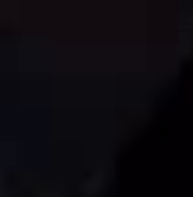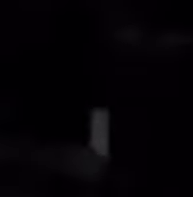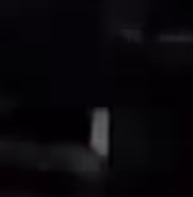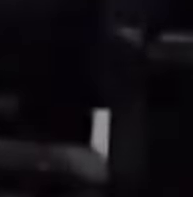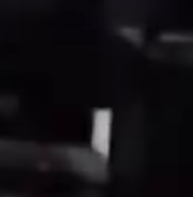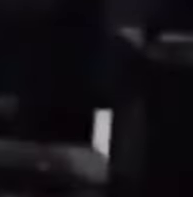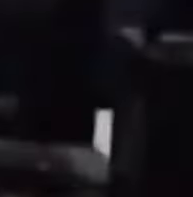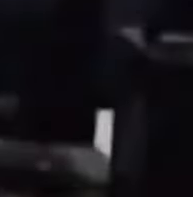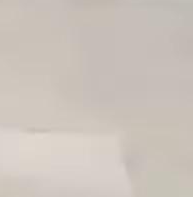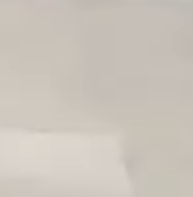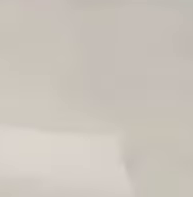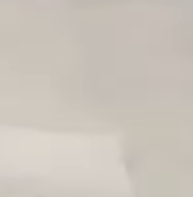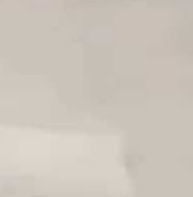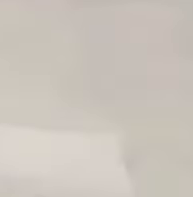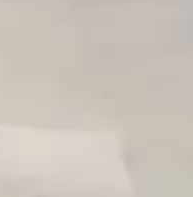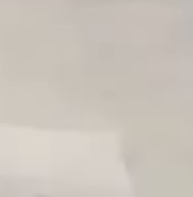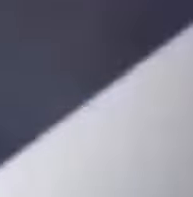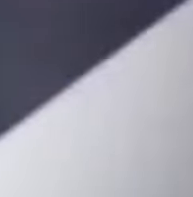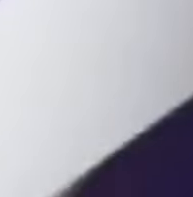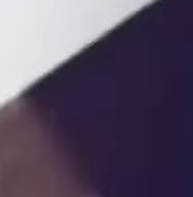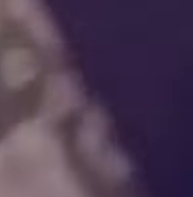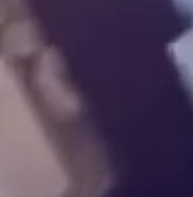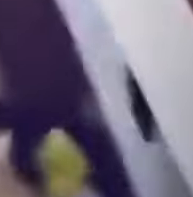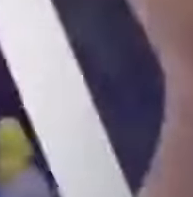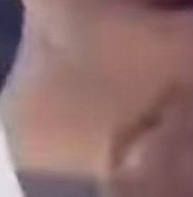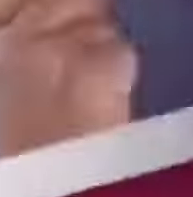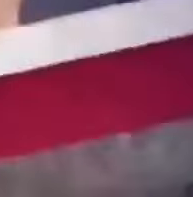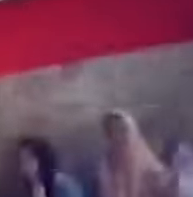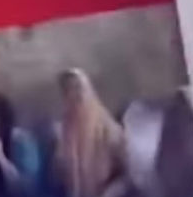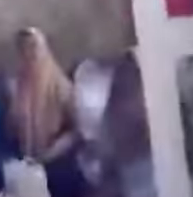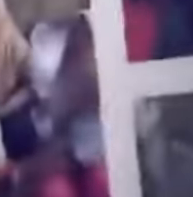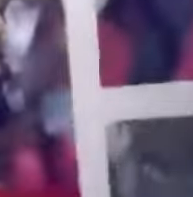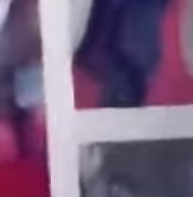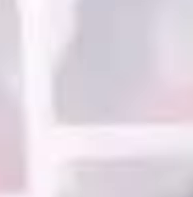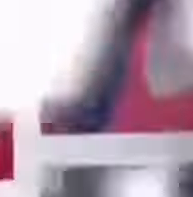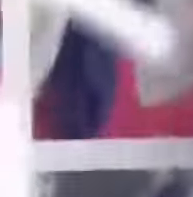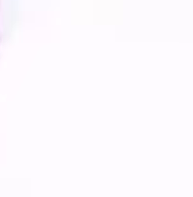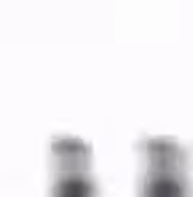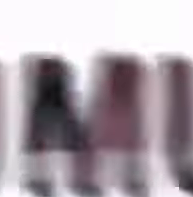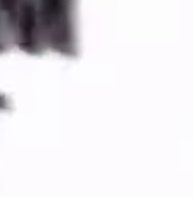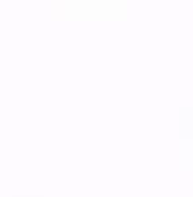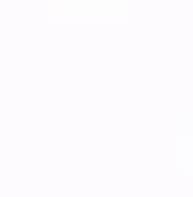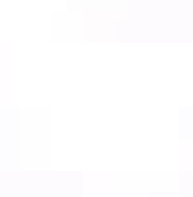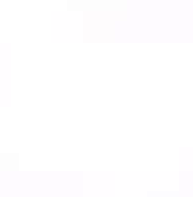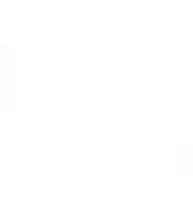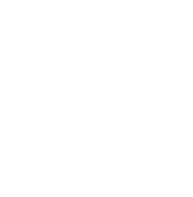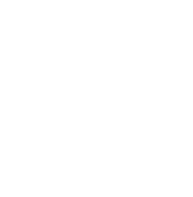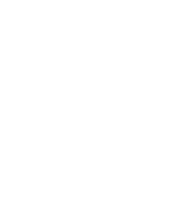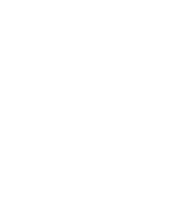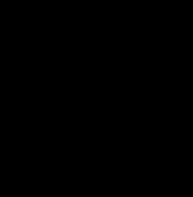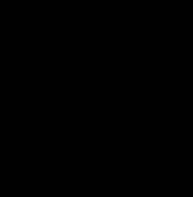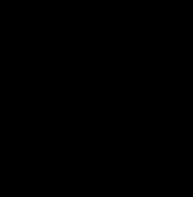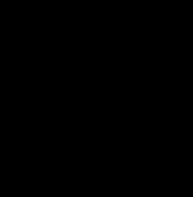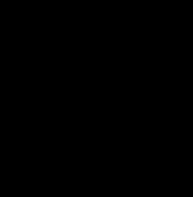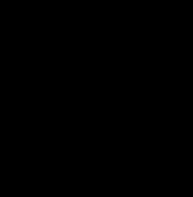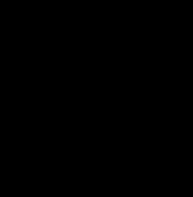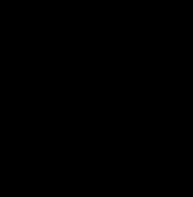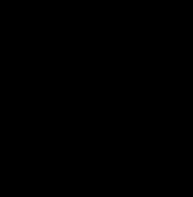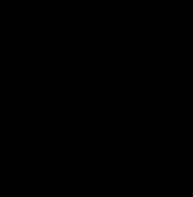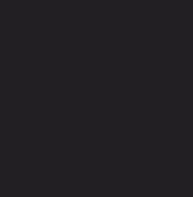lapisan. Saya akan mencoblos. Siap mencoblos. Kami akan mencoblos.